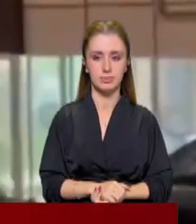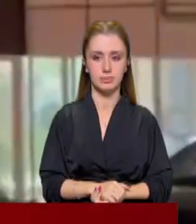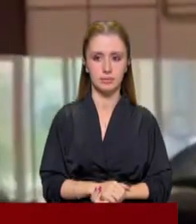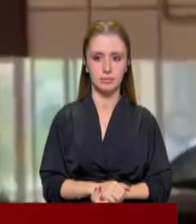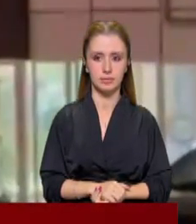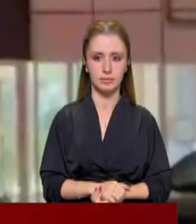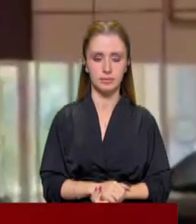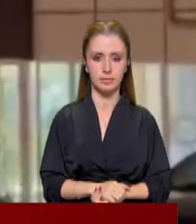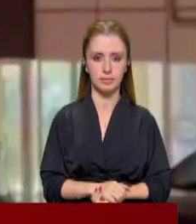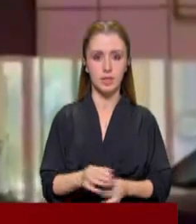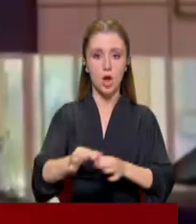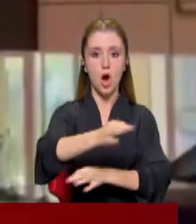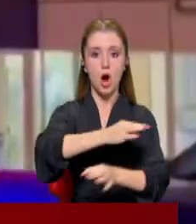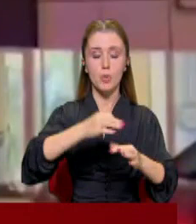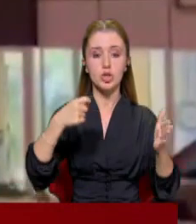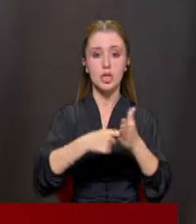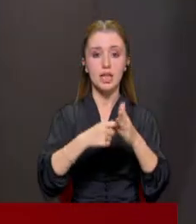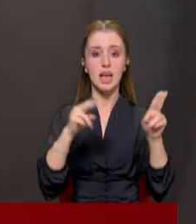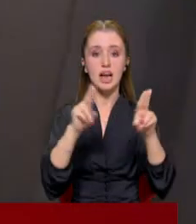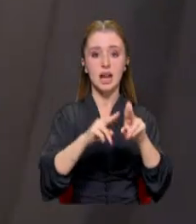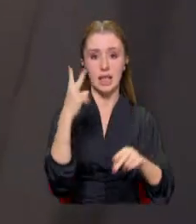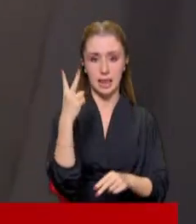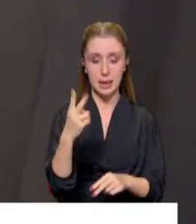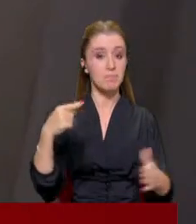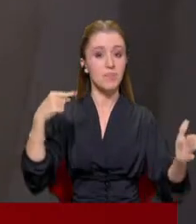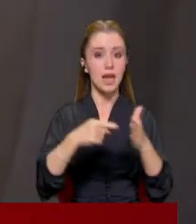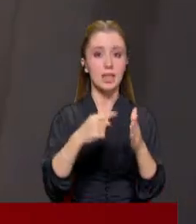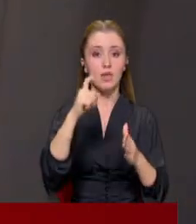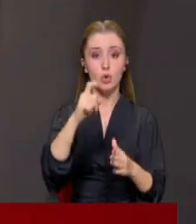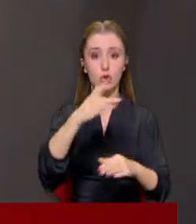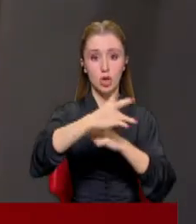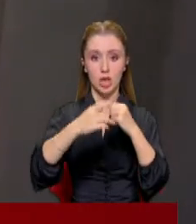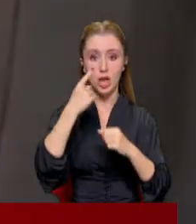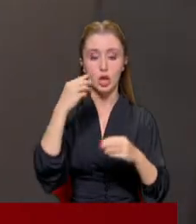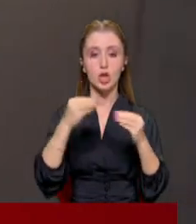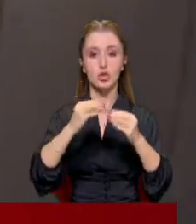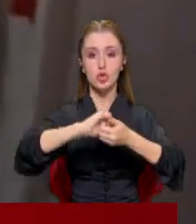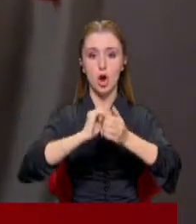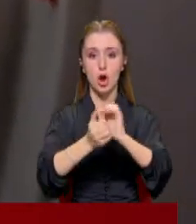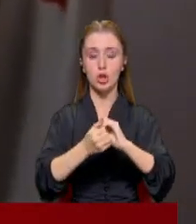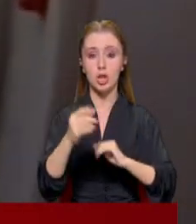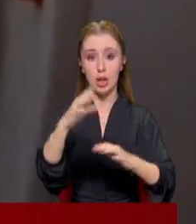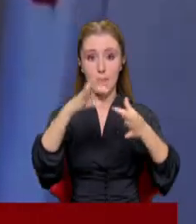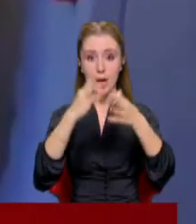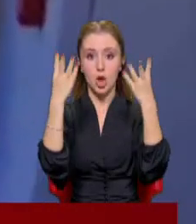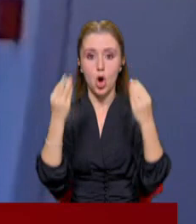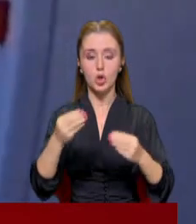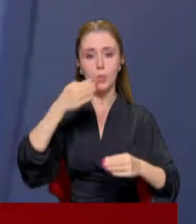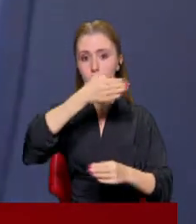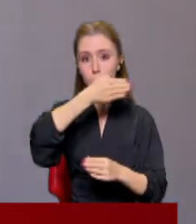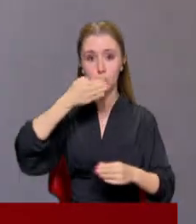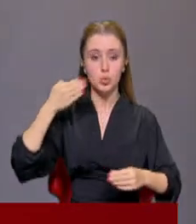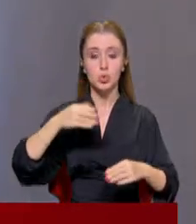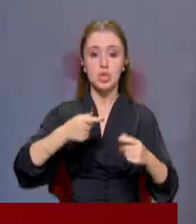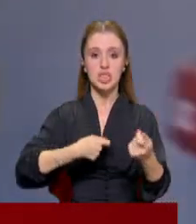yakalandı operasyonun adı Kartel 2 hedefi 9 ülkede suç örgütlerini kendisine bağlayarak uyuşturucu